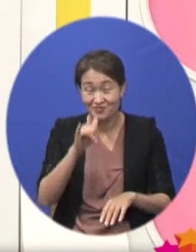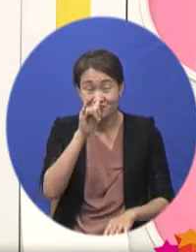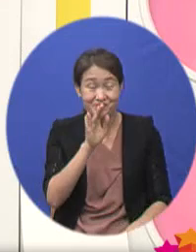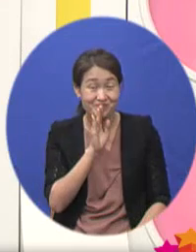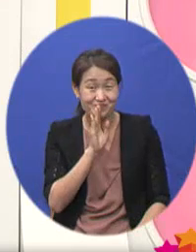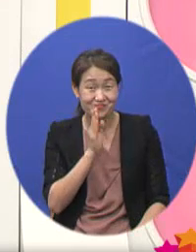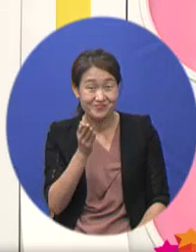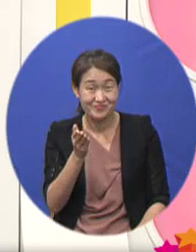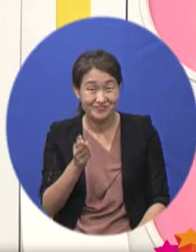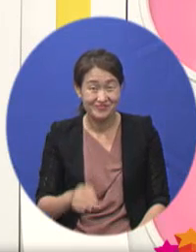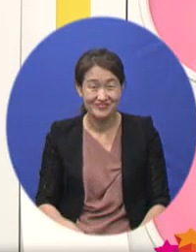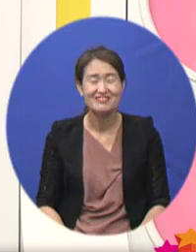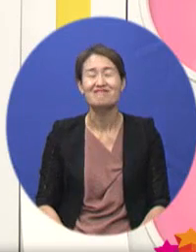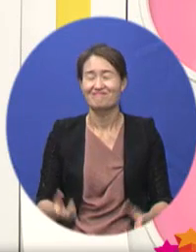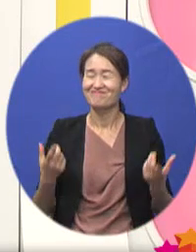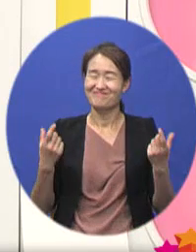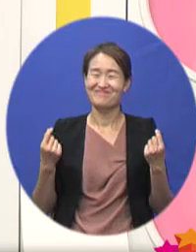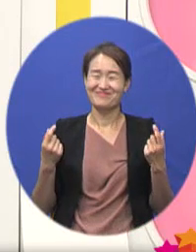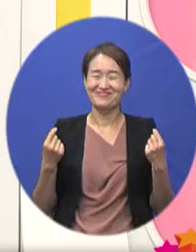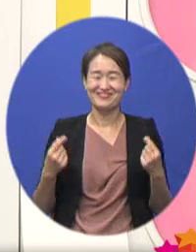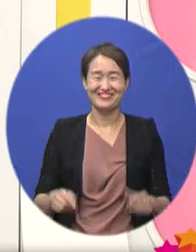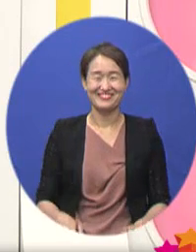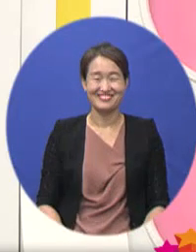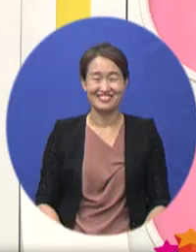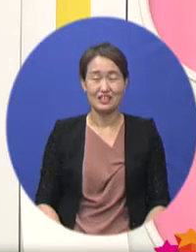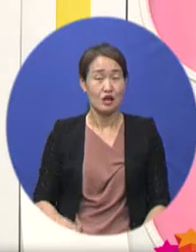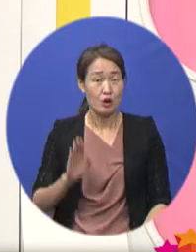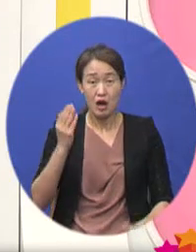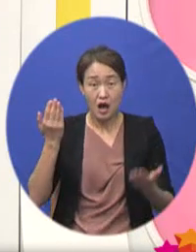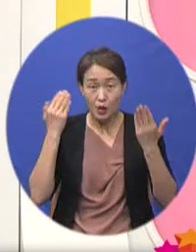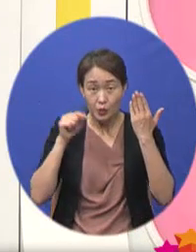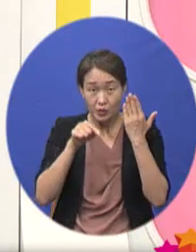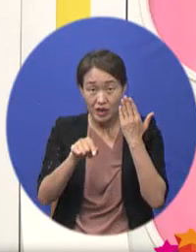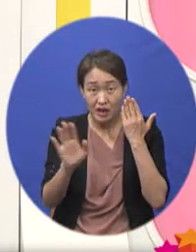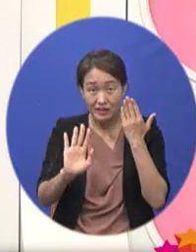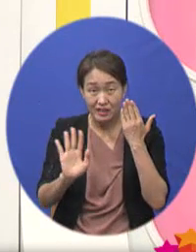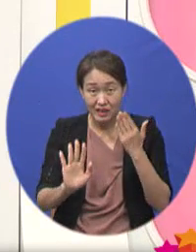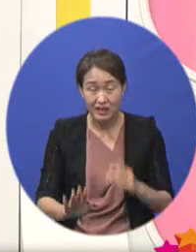잘 있었어요? 네. 예. 요즘에 학교 안 가요?